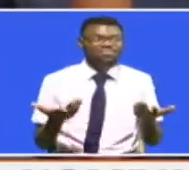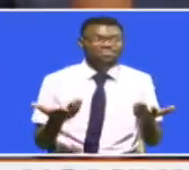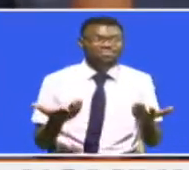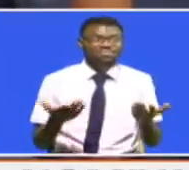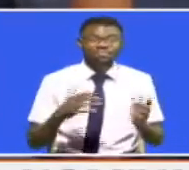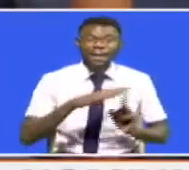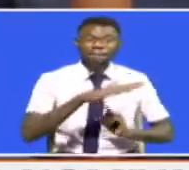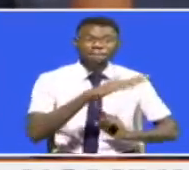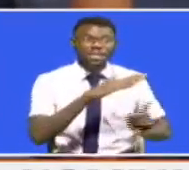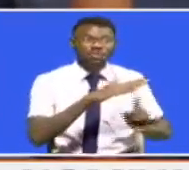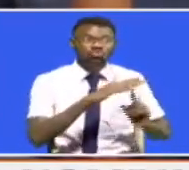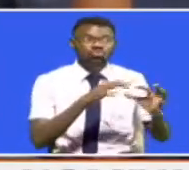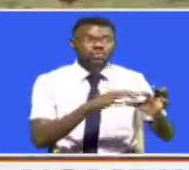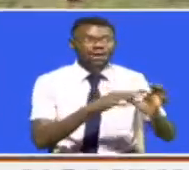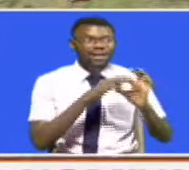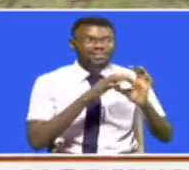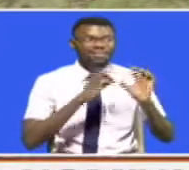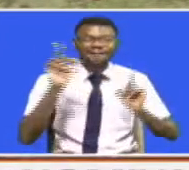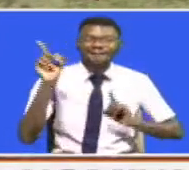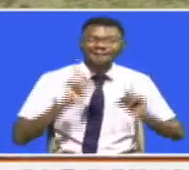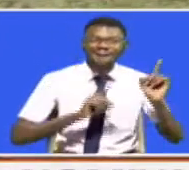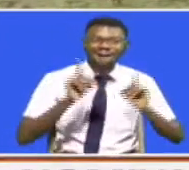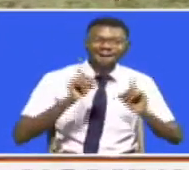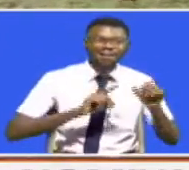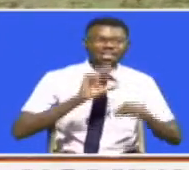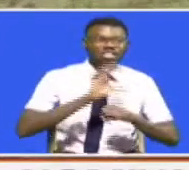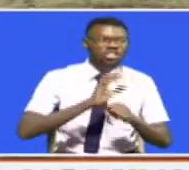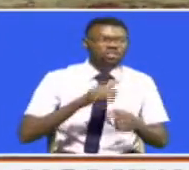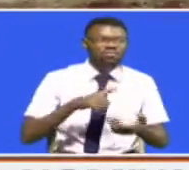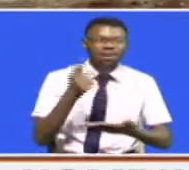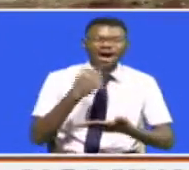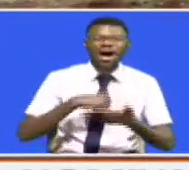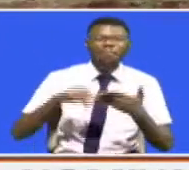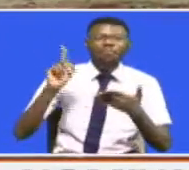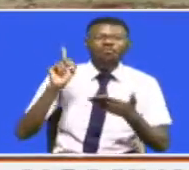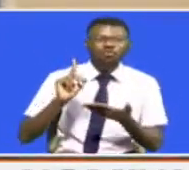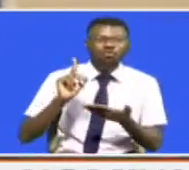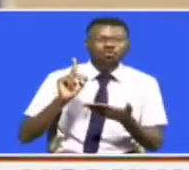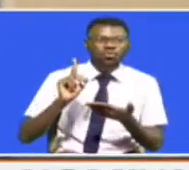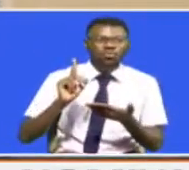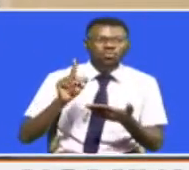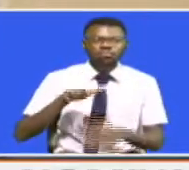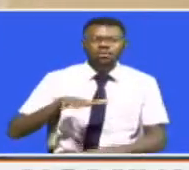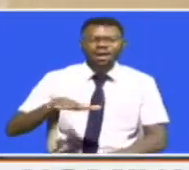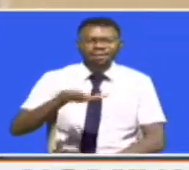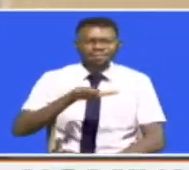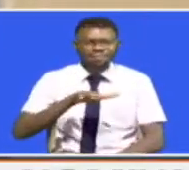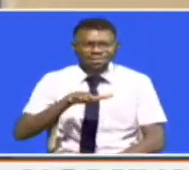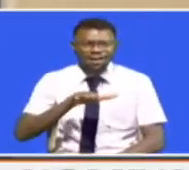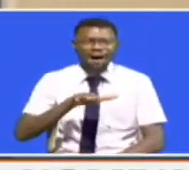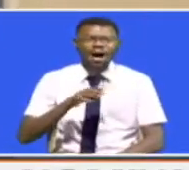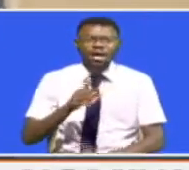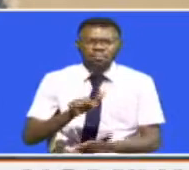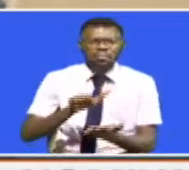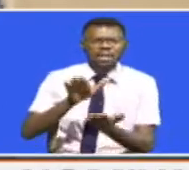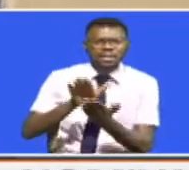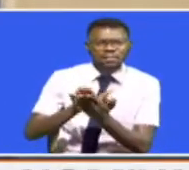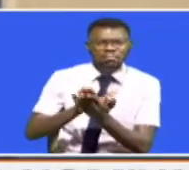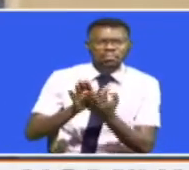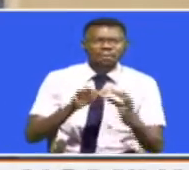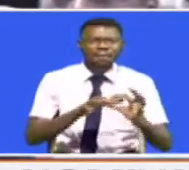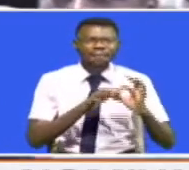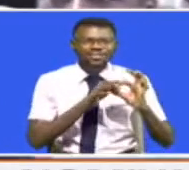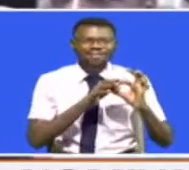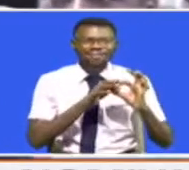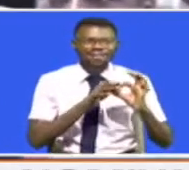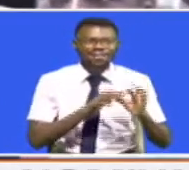wizara ya utamaduni na utalii kuliorodhesha kanisa hili kama mojawapo ya sehemu za kumbukumbu za turathi za tamaduni ya